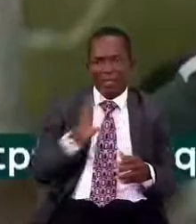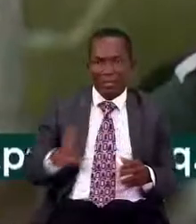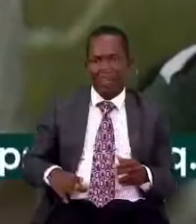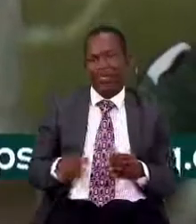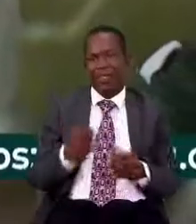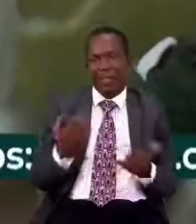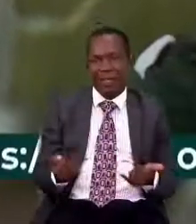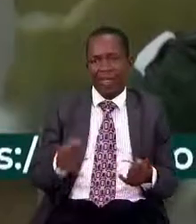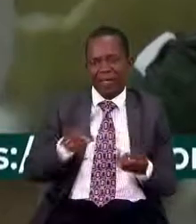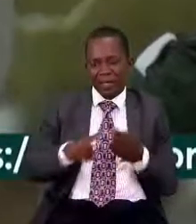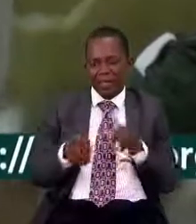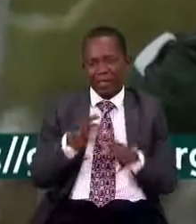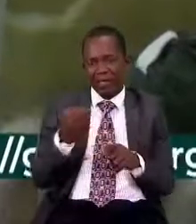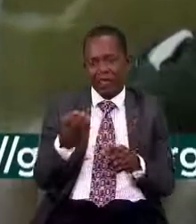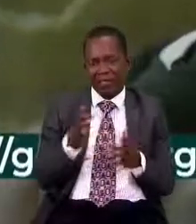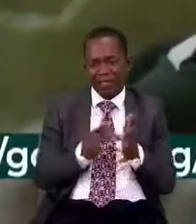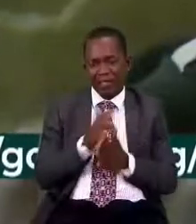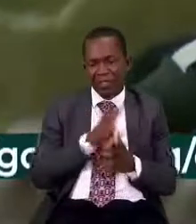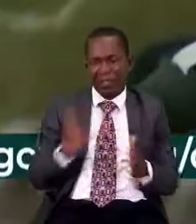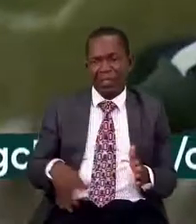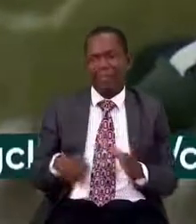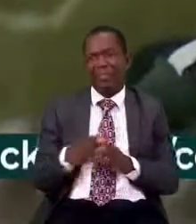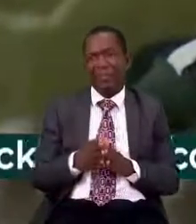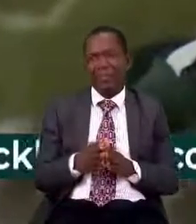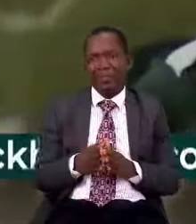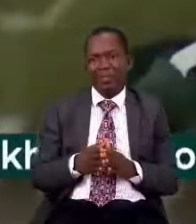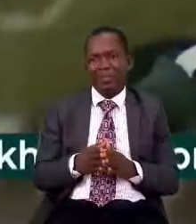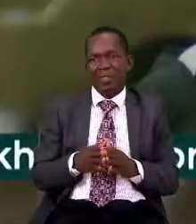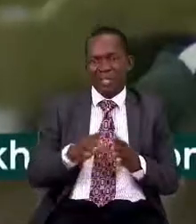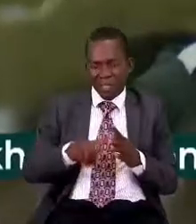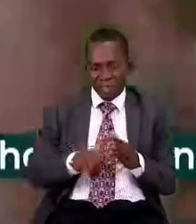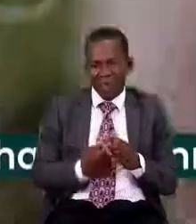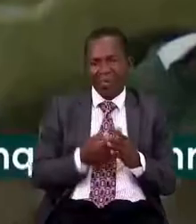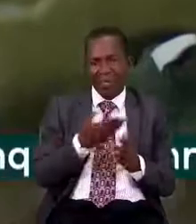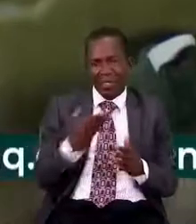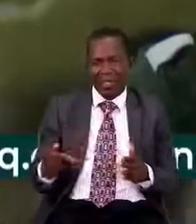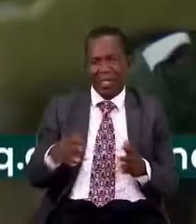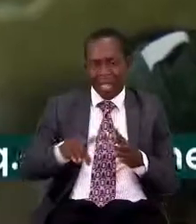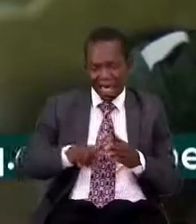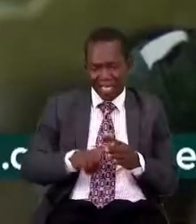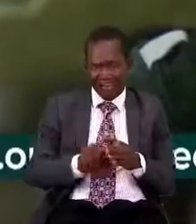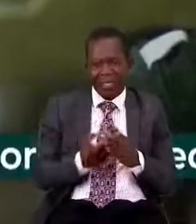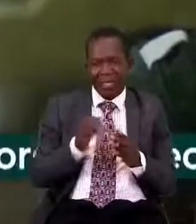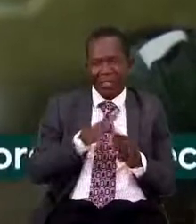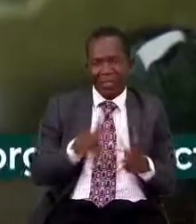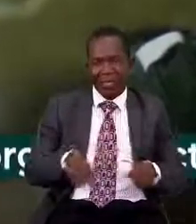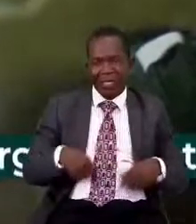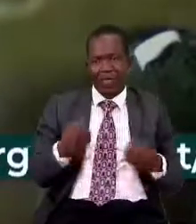Vous avez un grand nom que le Seigneur vous a donné un nom glorieux.